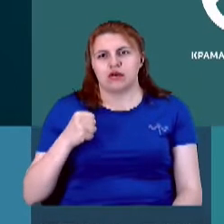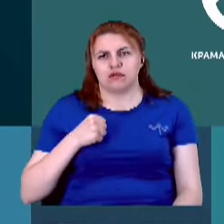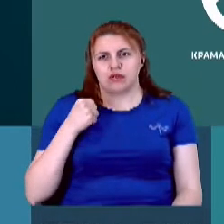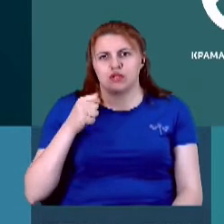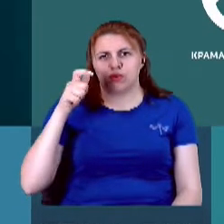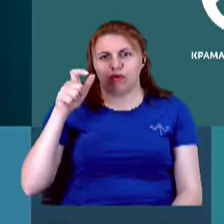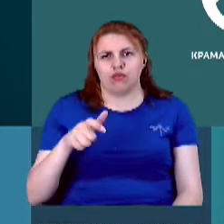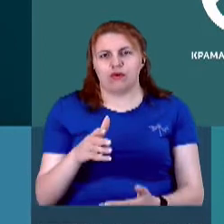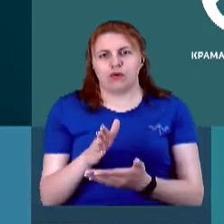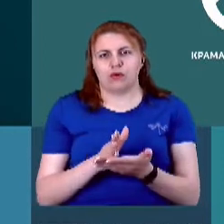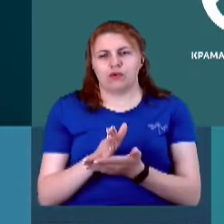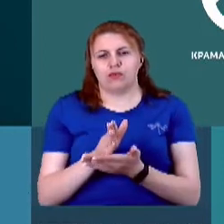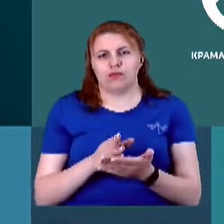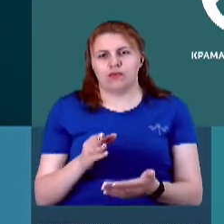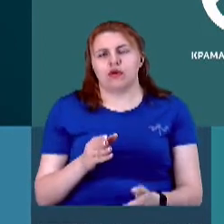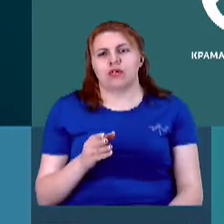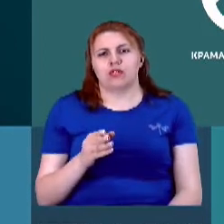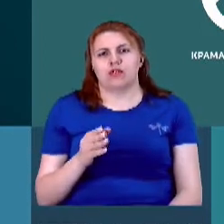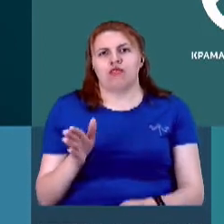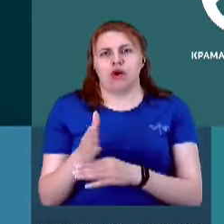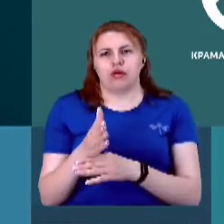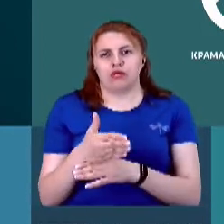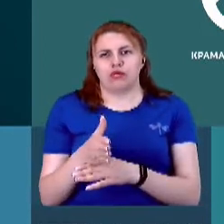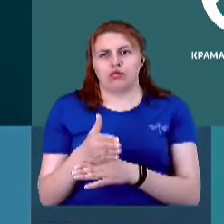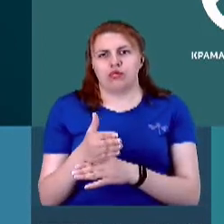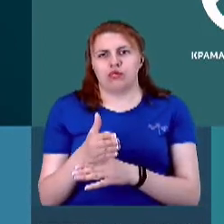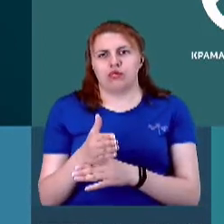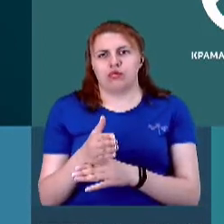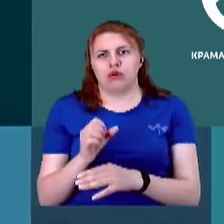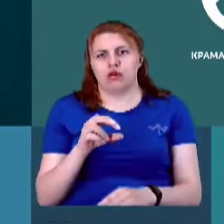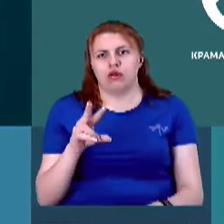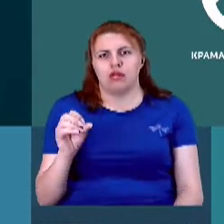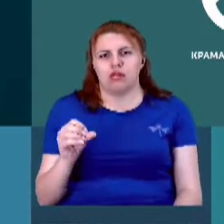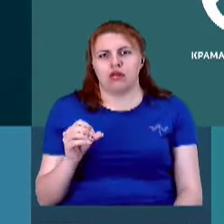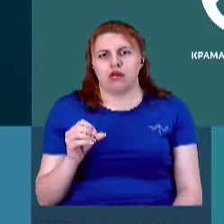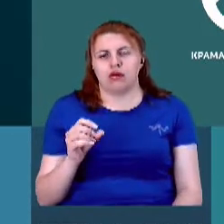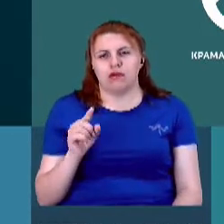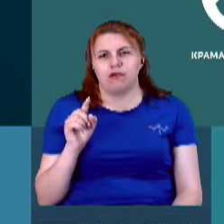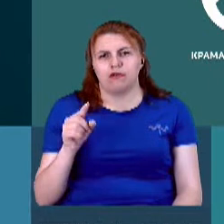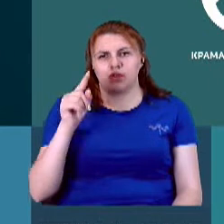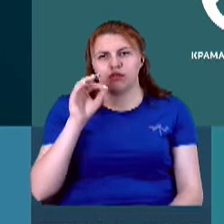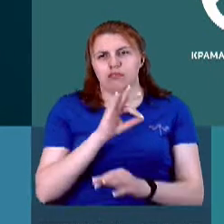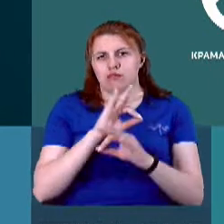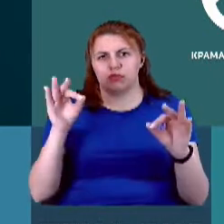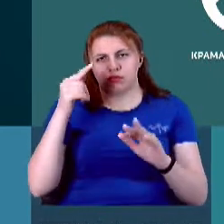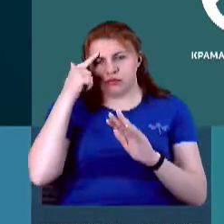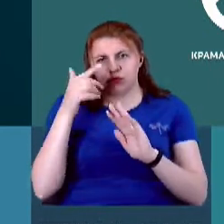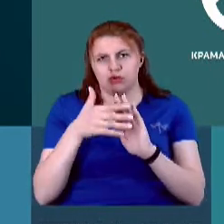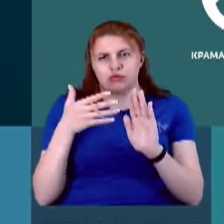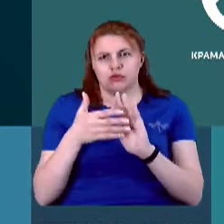він дуже в ЗСУ, в Маріуполі. От, але він чарівно розуміється зараз